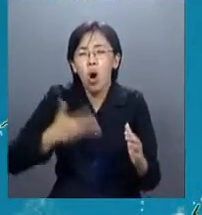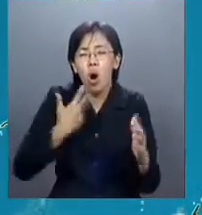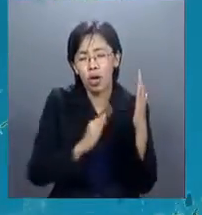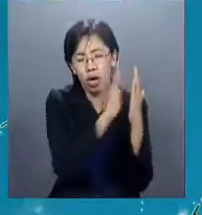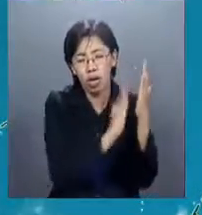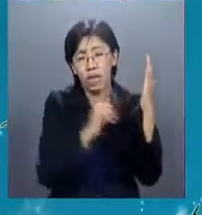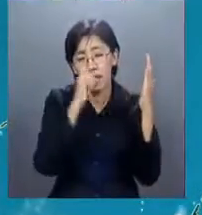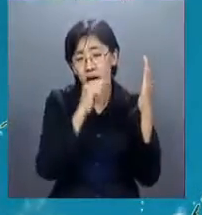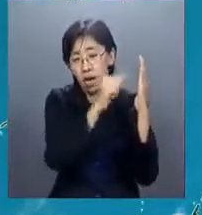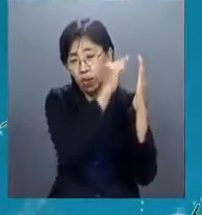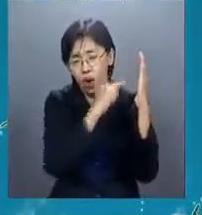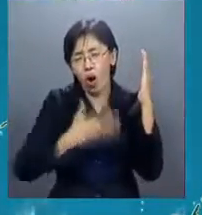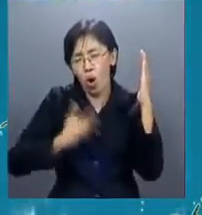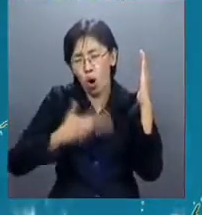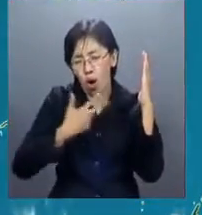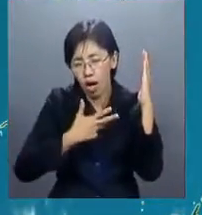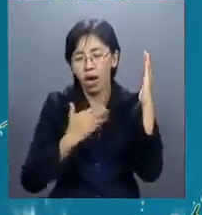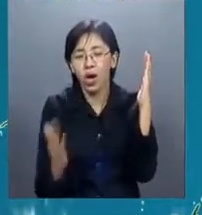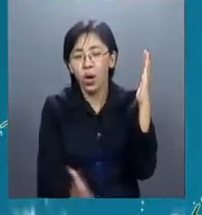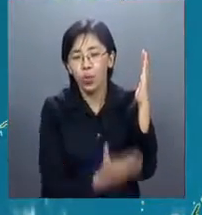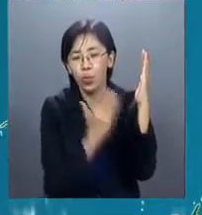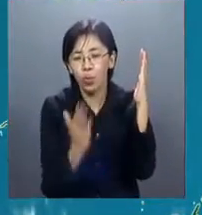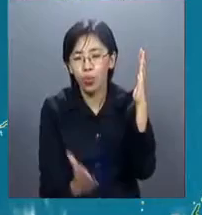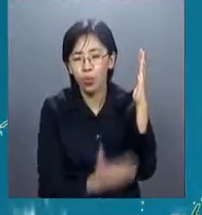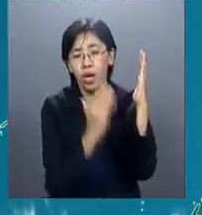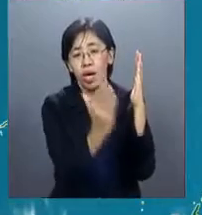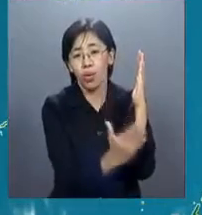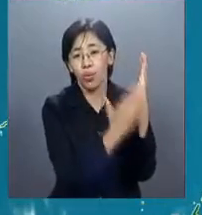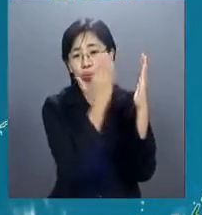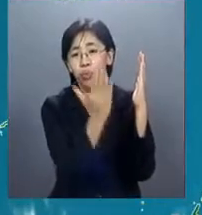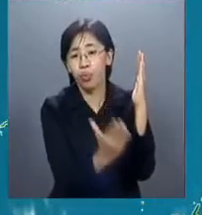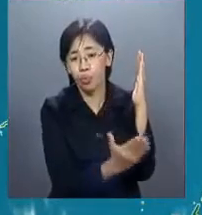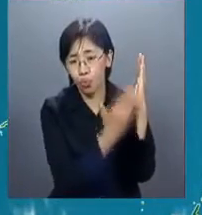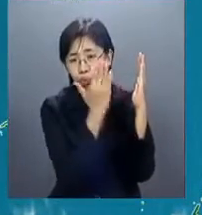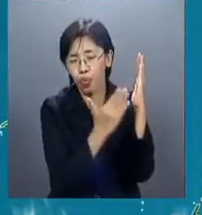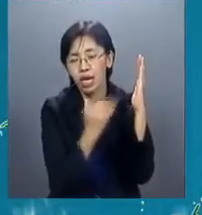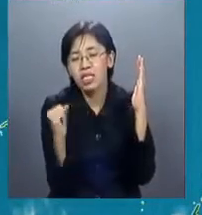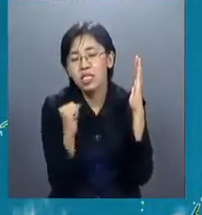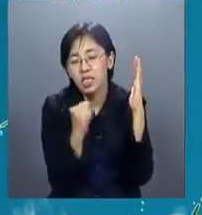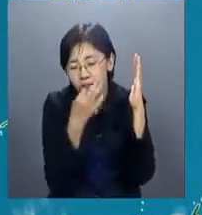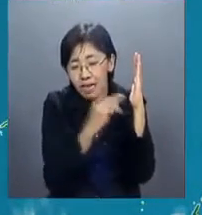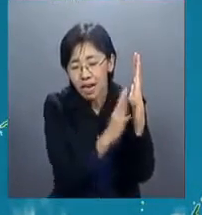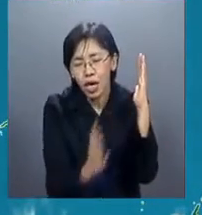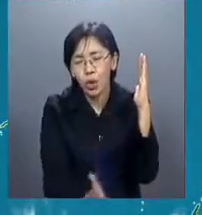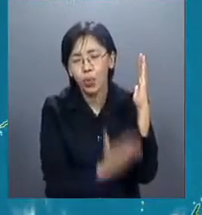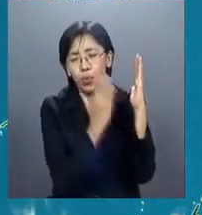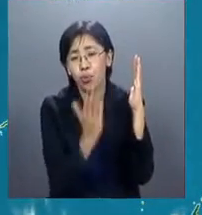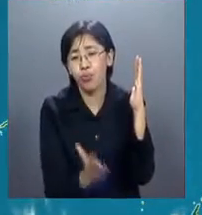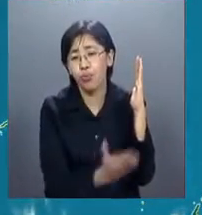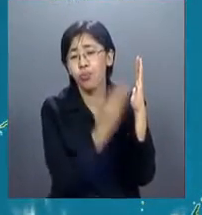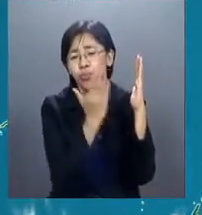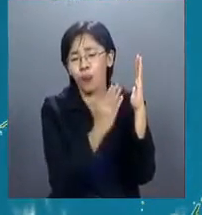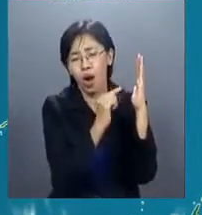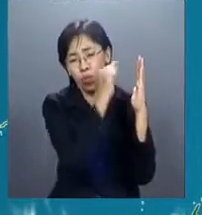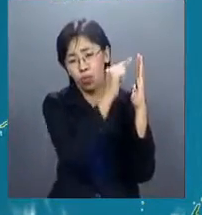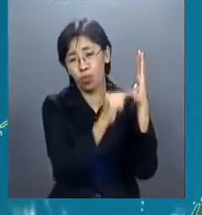ประเทศไทยตอนบนประกอบกับมีกระแสลมใต้และลมตะวันออกเฉียงใต้ที่พัดนำเอาความชื้นจากทะเลจีนใต้และอ่าวไทยเข้ามาปกคลุมในบริเ